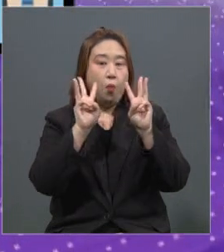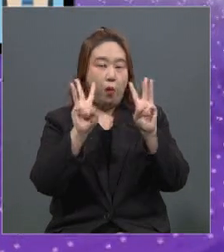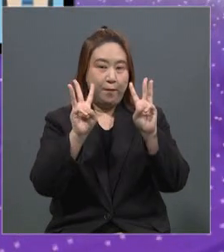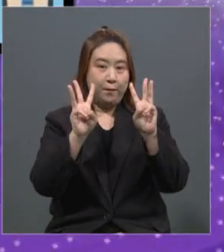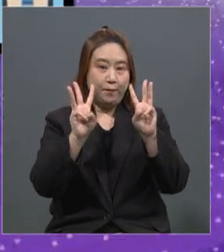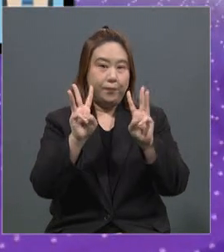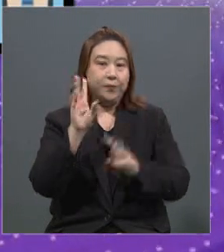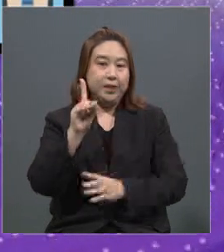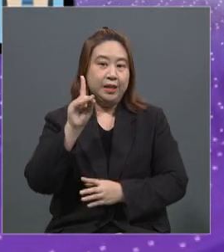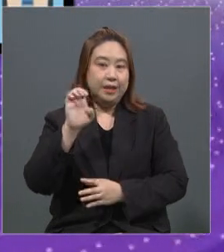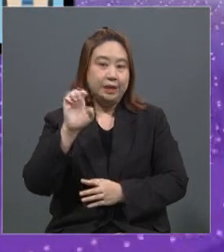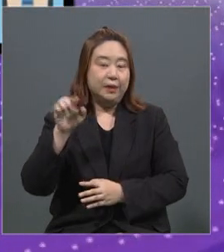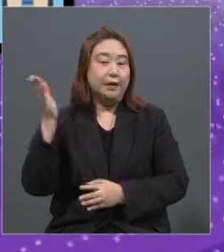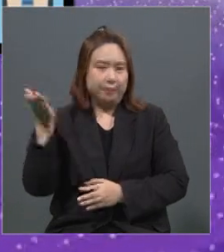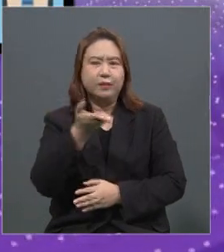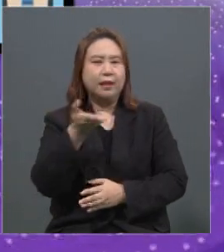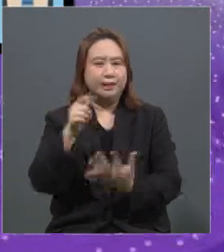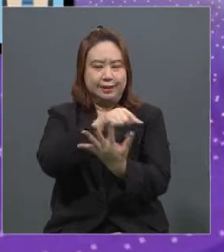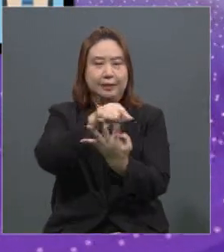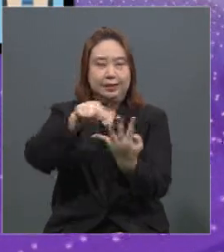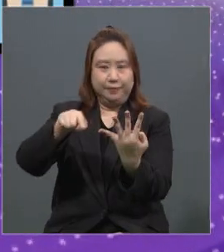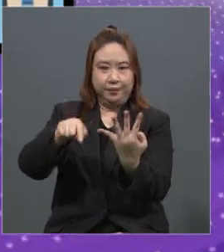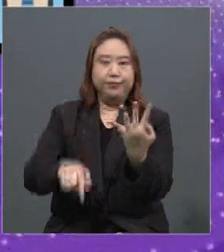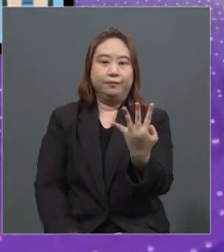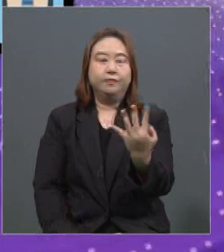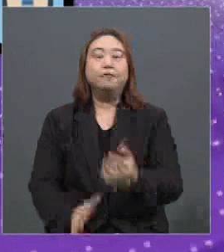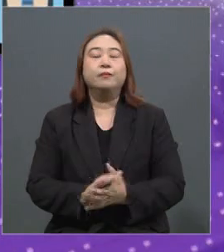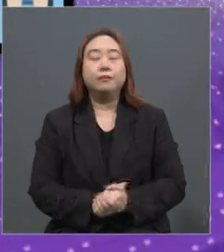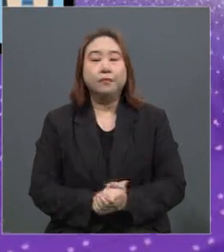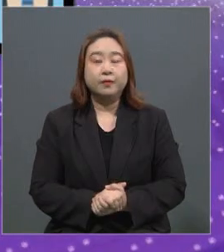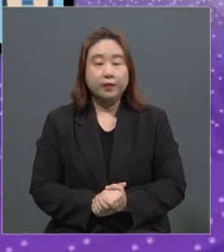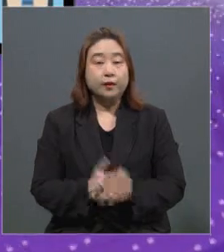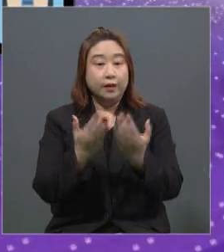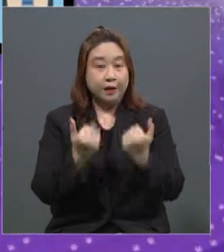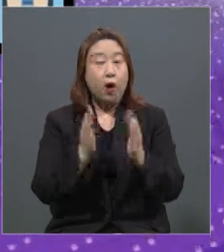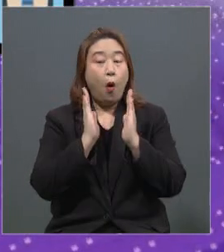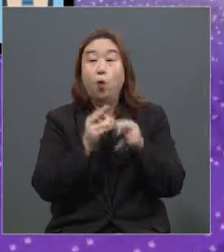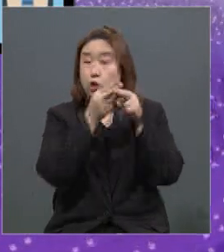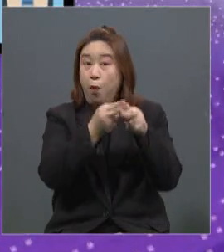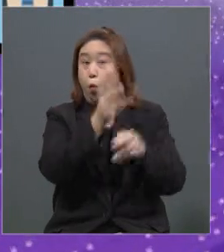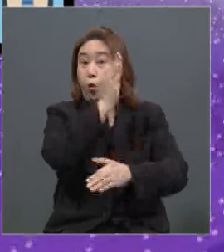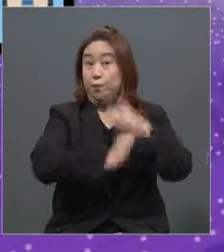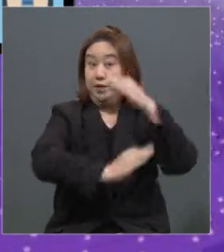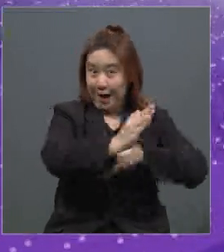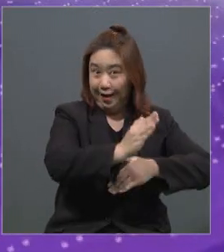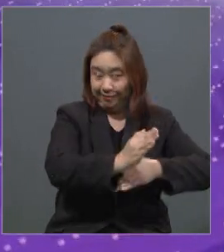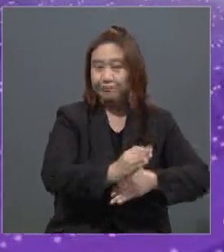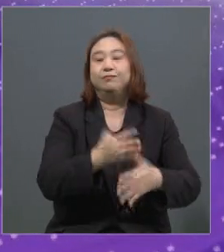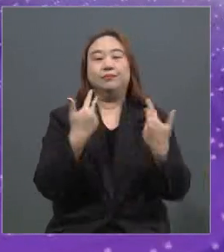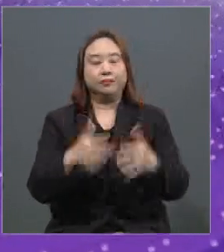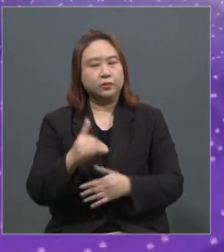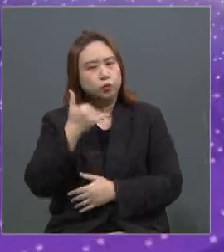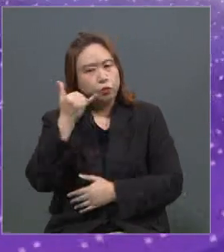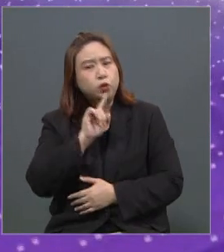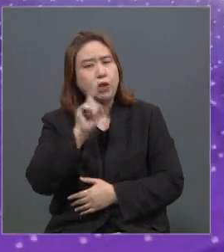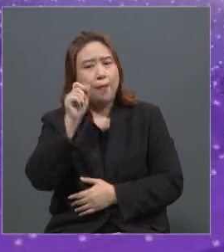dep.go.th slash check นะครับอนนี้เฉพาะคนพิก่างนะครับนอกจนยสามารถสถามเพิ่มเติมได้